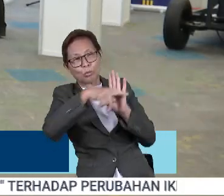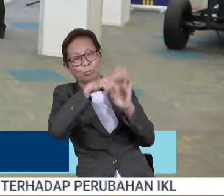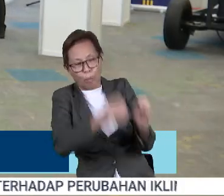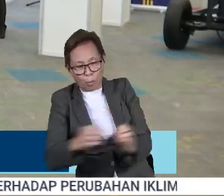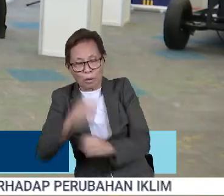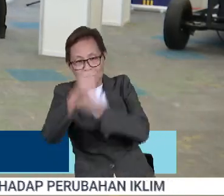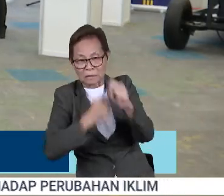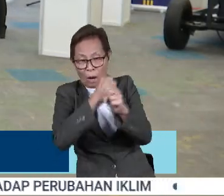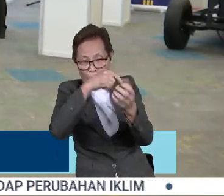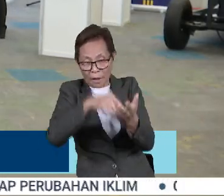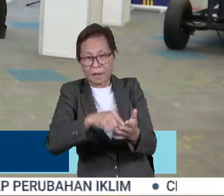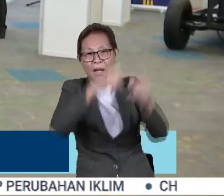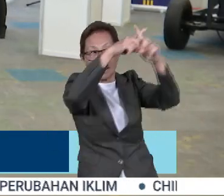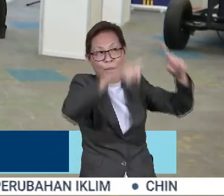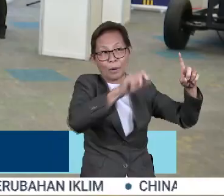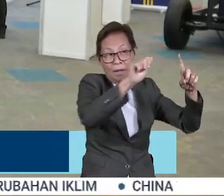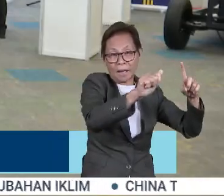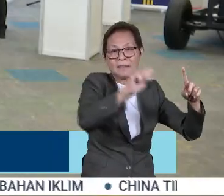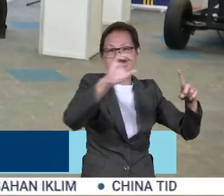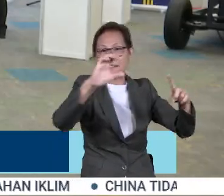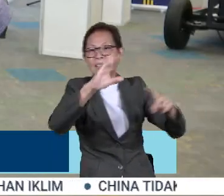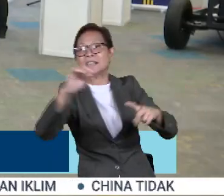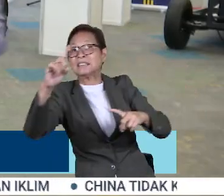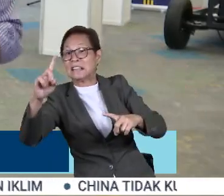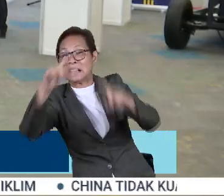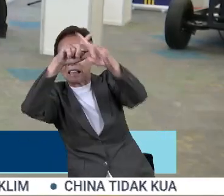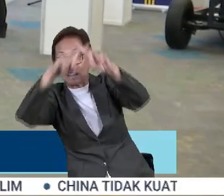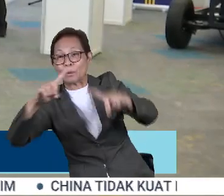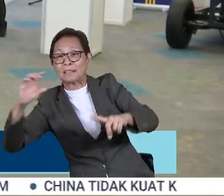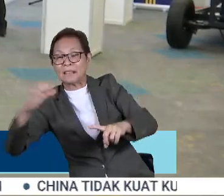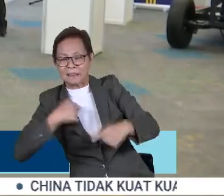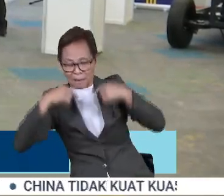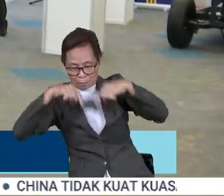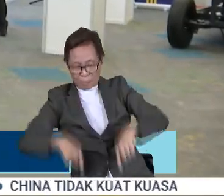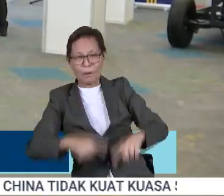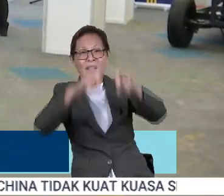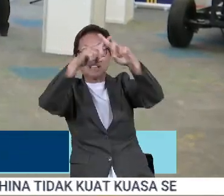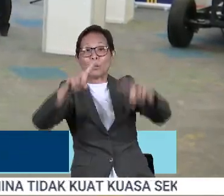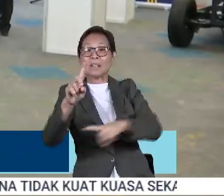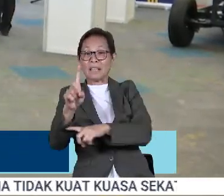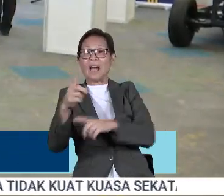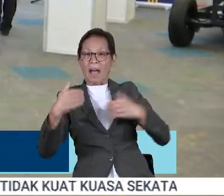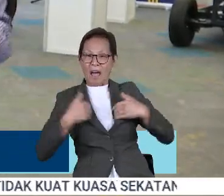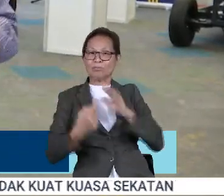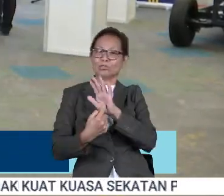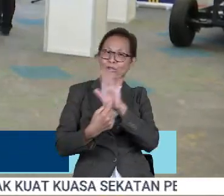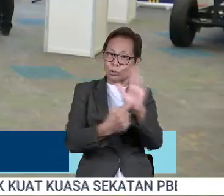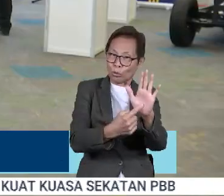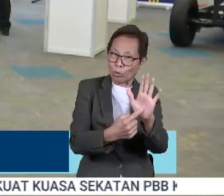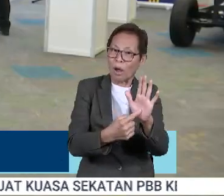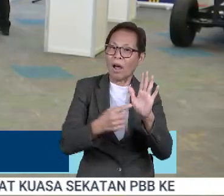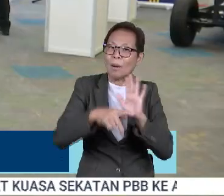tahun ini yaitu di dewan AC dan juga di sekarang saya berada di dewan di yang memaparkan